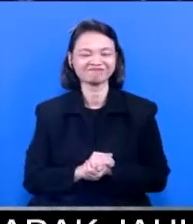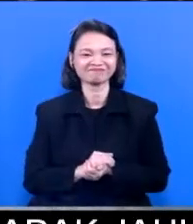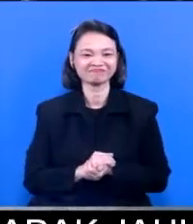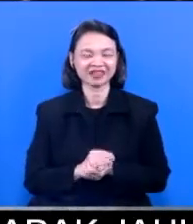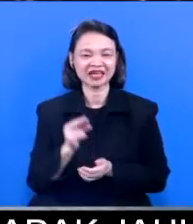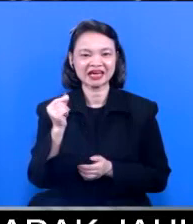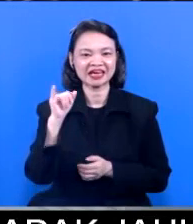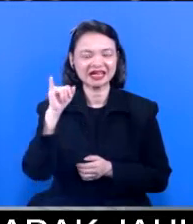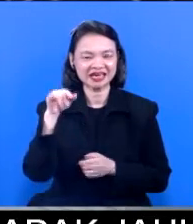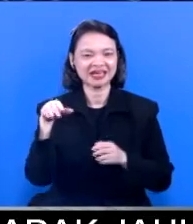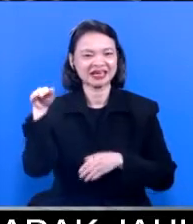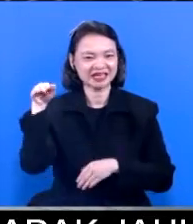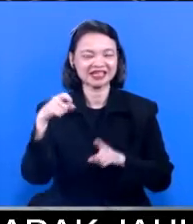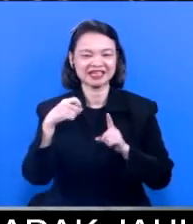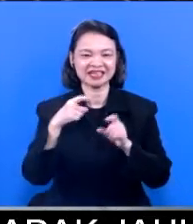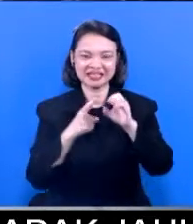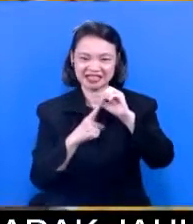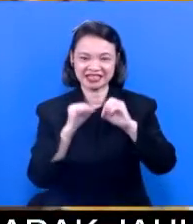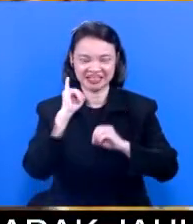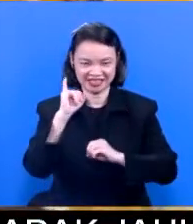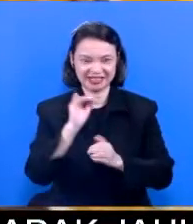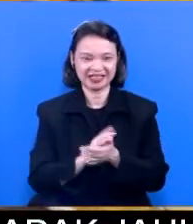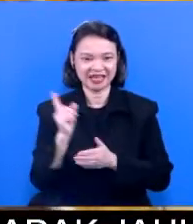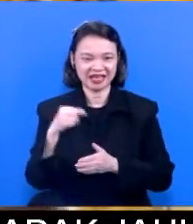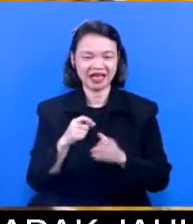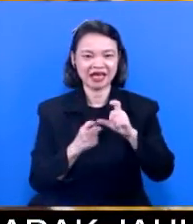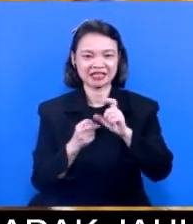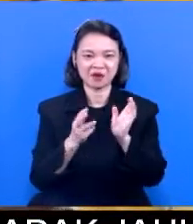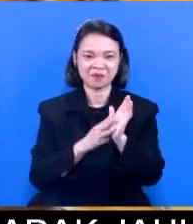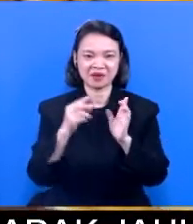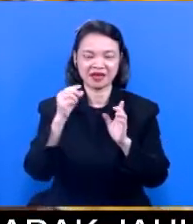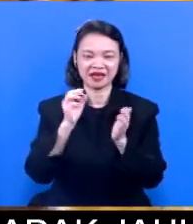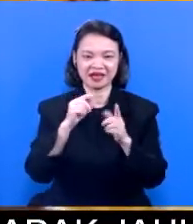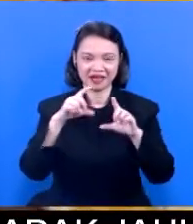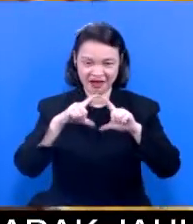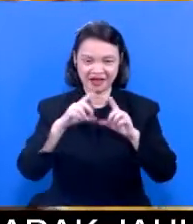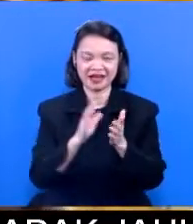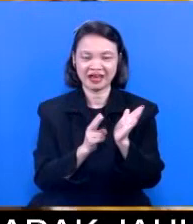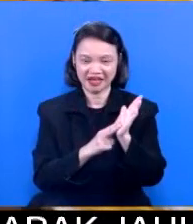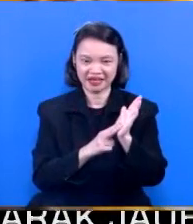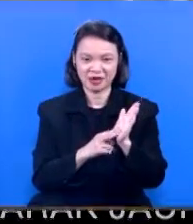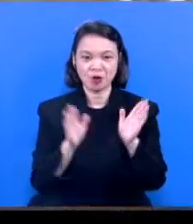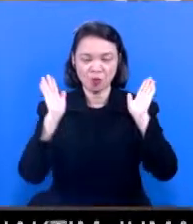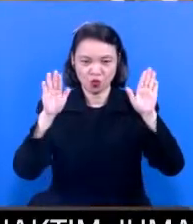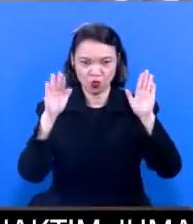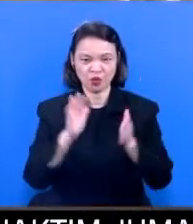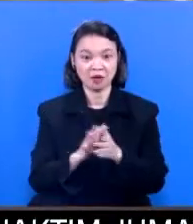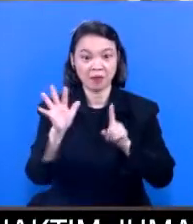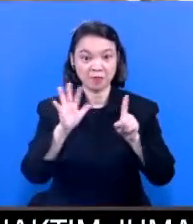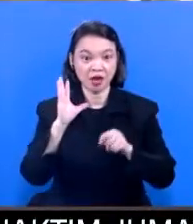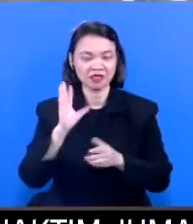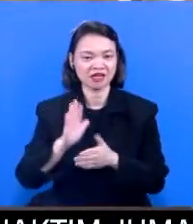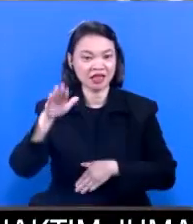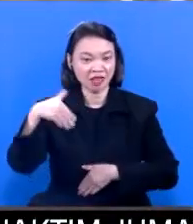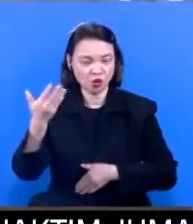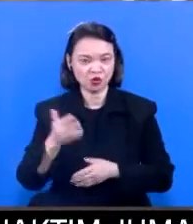Rizky Nabila Ramadhani, siswi SMA N1 Ponorogo, Jawa Timur ini, meski usianya baru menginjak 15 tahun 8 bulan, namun